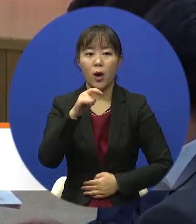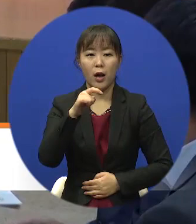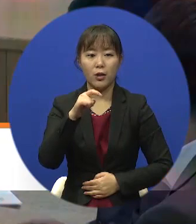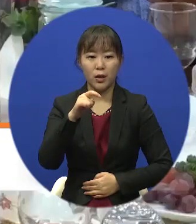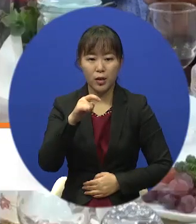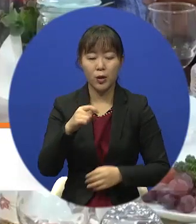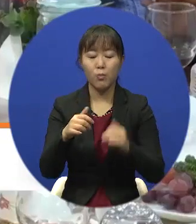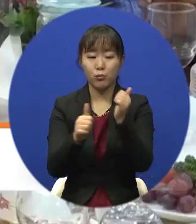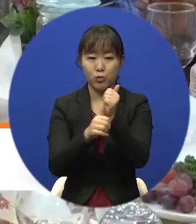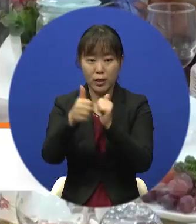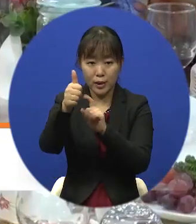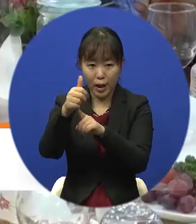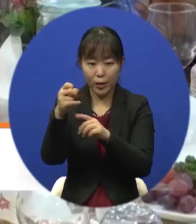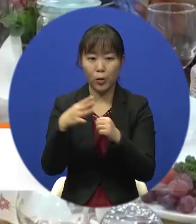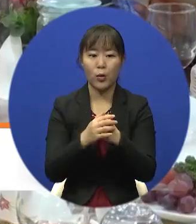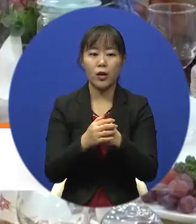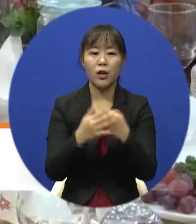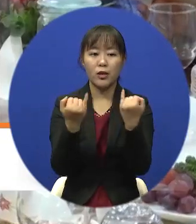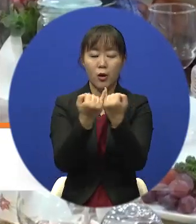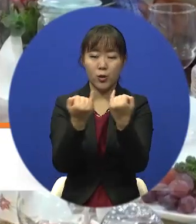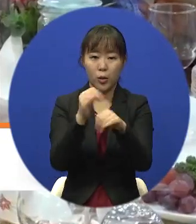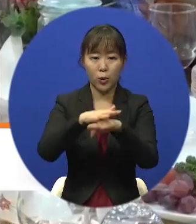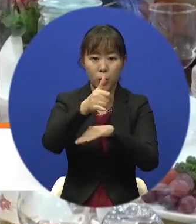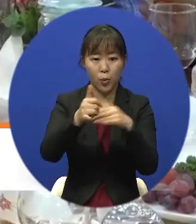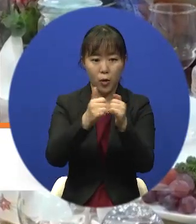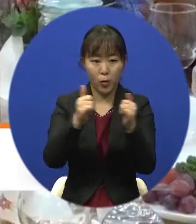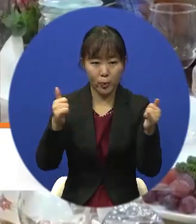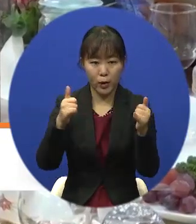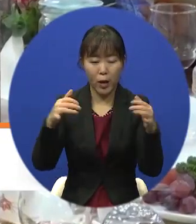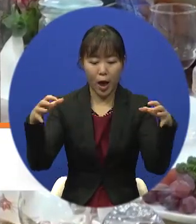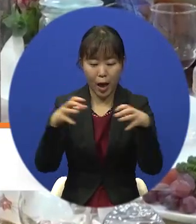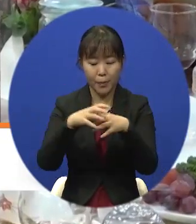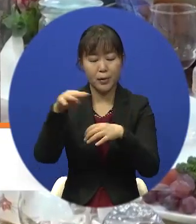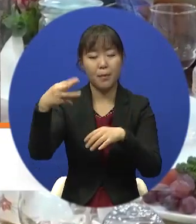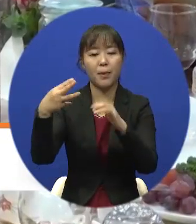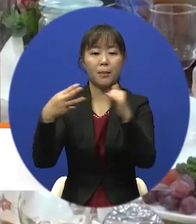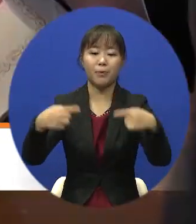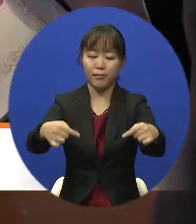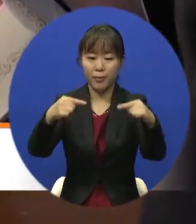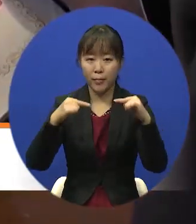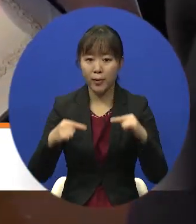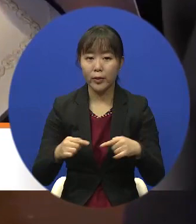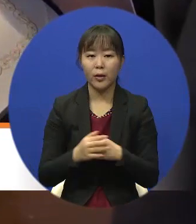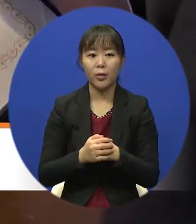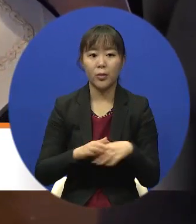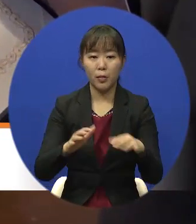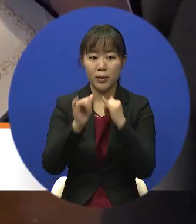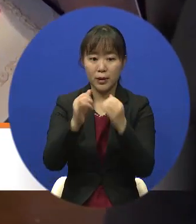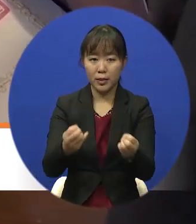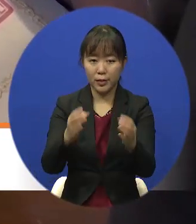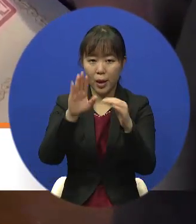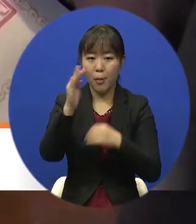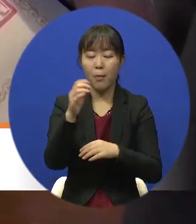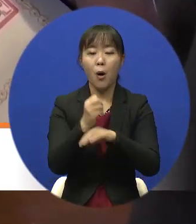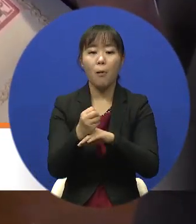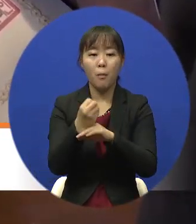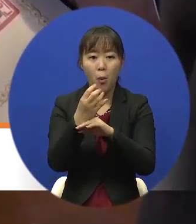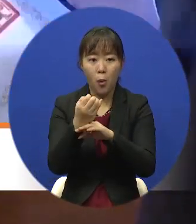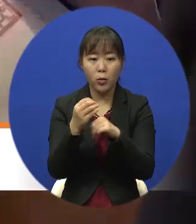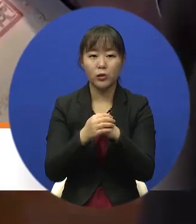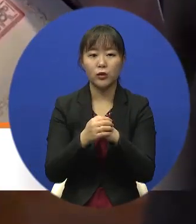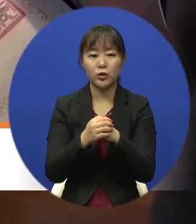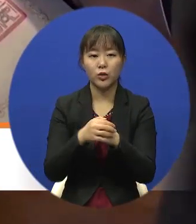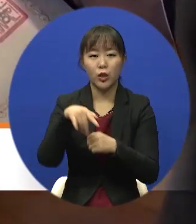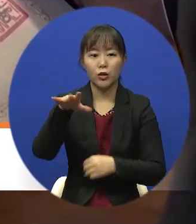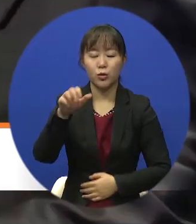의회 부의장을 비롯해 여성 농업인 등 300여 명이 참석했습니다. 이날 시상식에서 보은군 송리산면